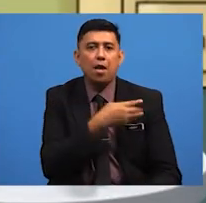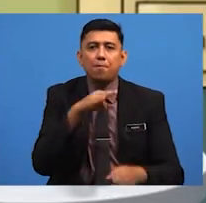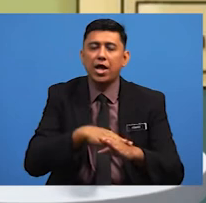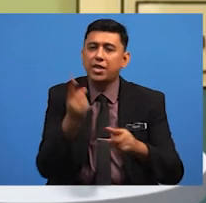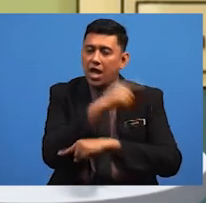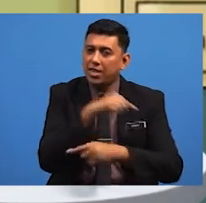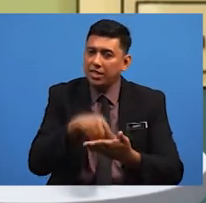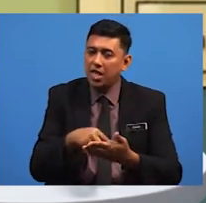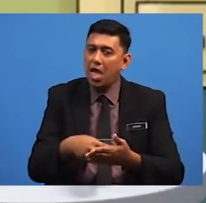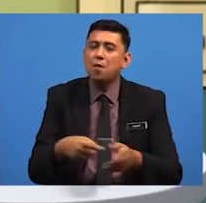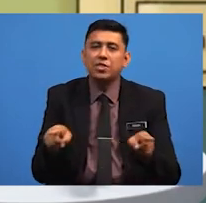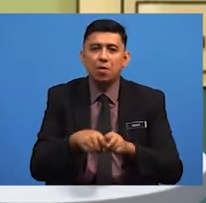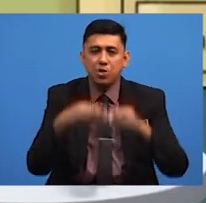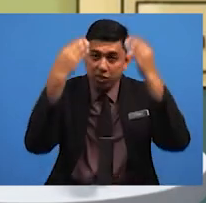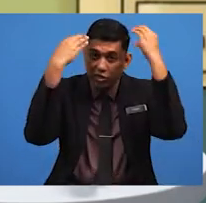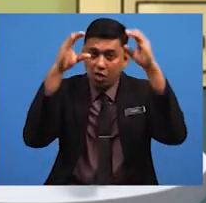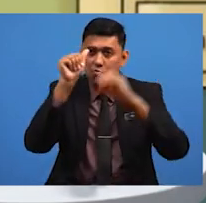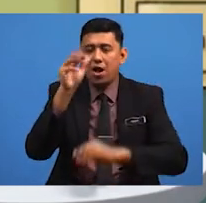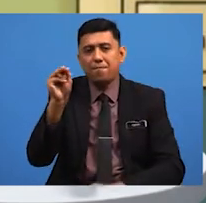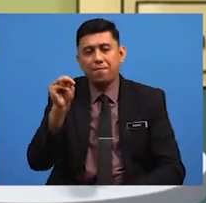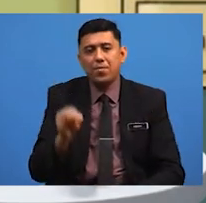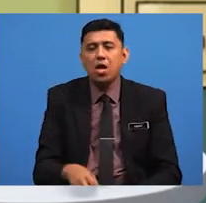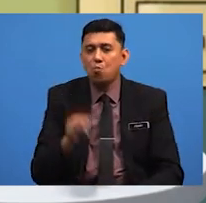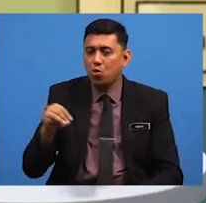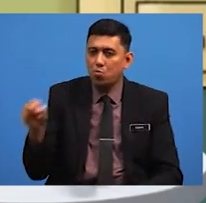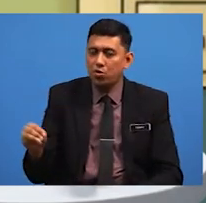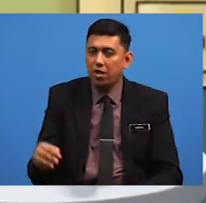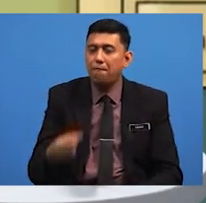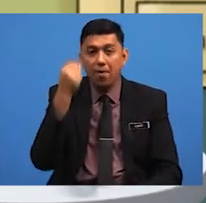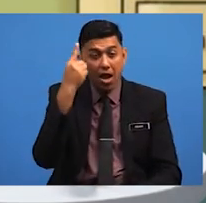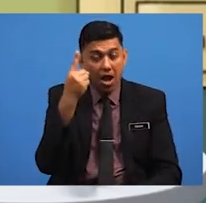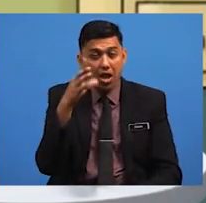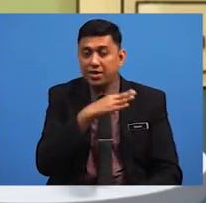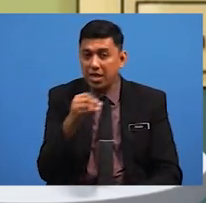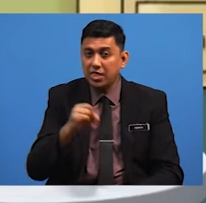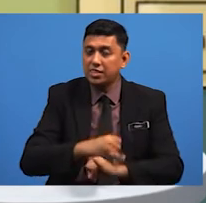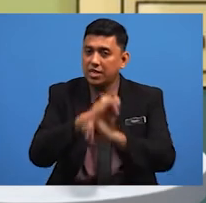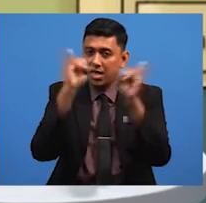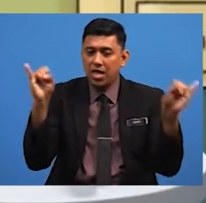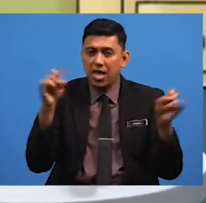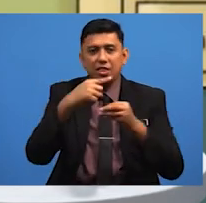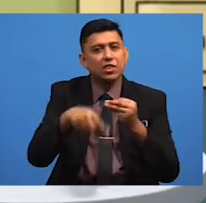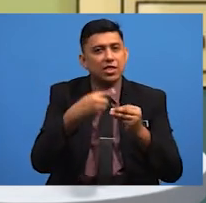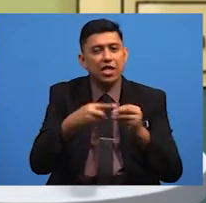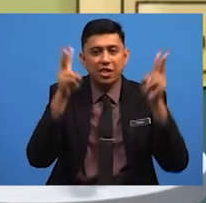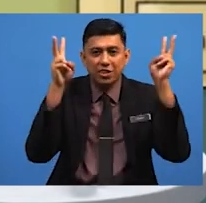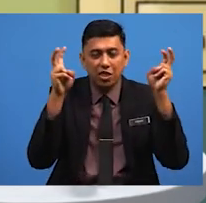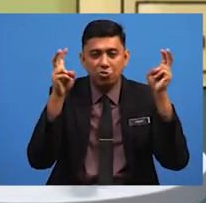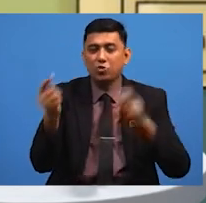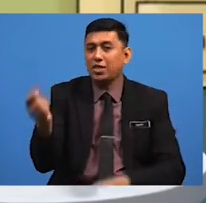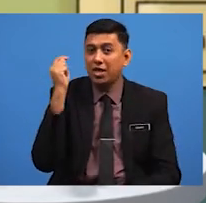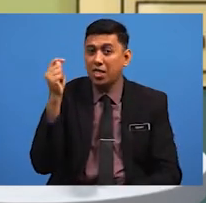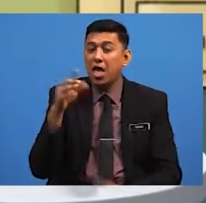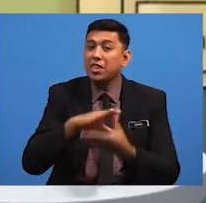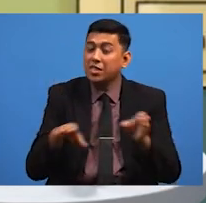pada hari ini bersama Ceko am jago harap murid-murid lebih memahami dan jelas tentang topik